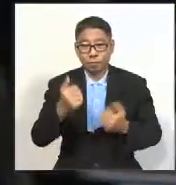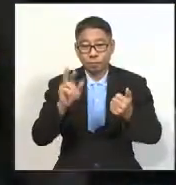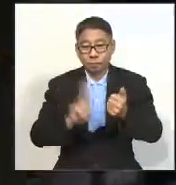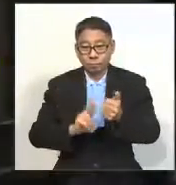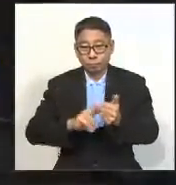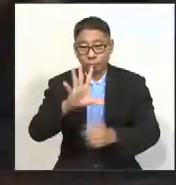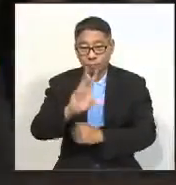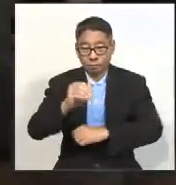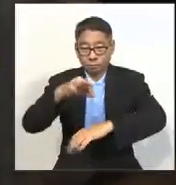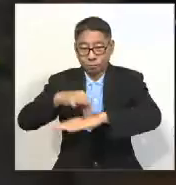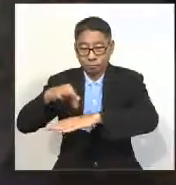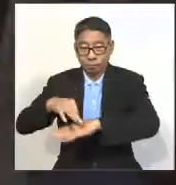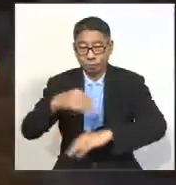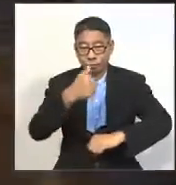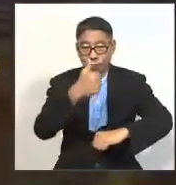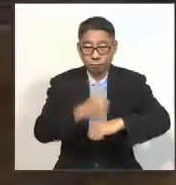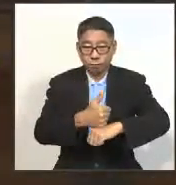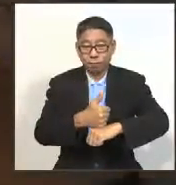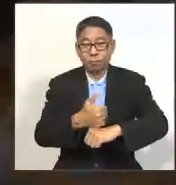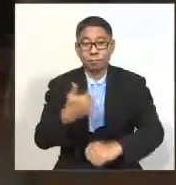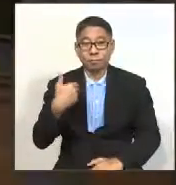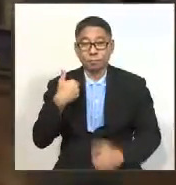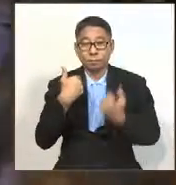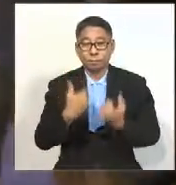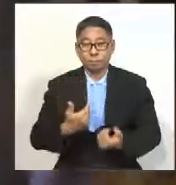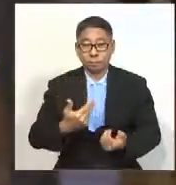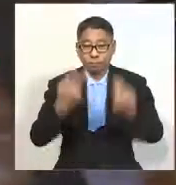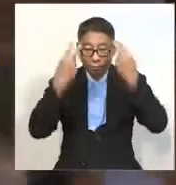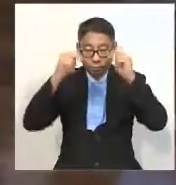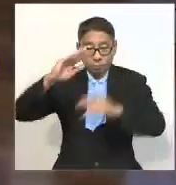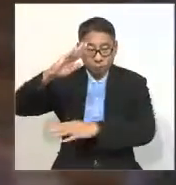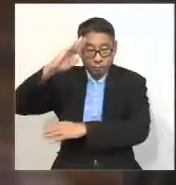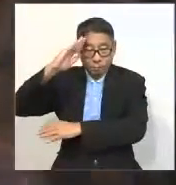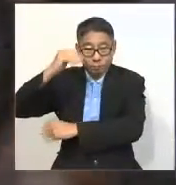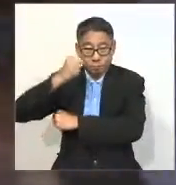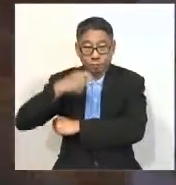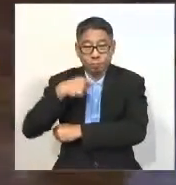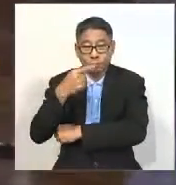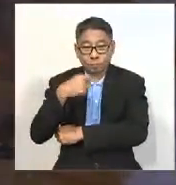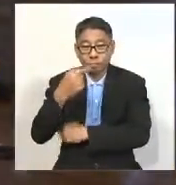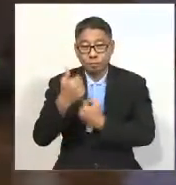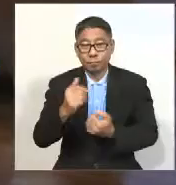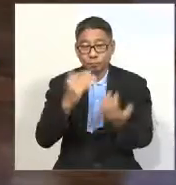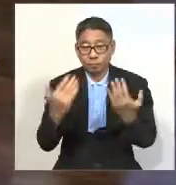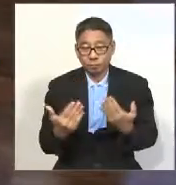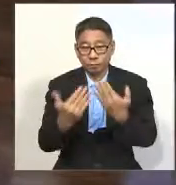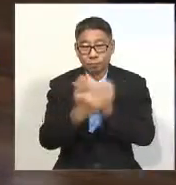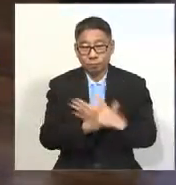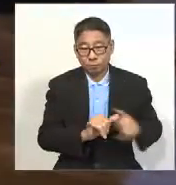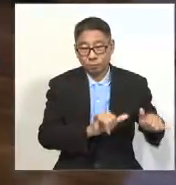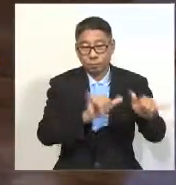ำแหน่งและผู้บังคับการค่ะพลเอกประยุทธ์เปิดเผยหลังการประชุมนะคะว่าการปรับย้ายประจ